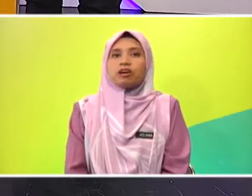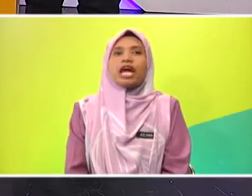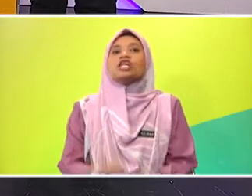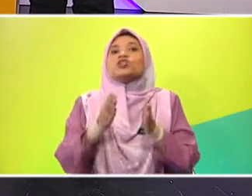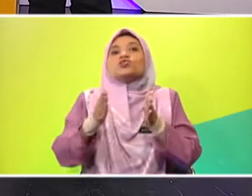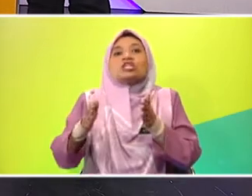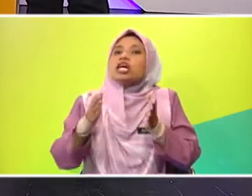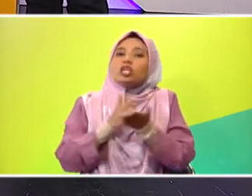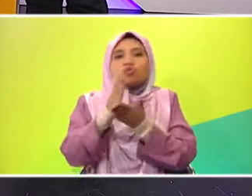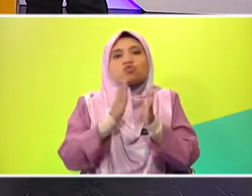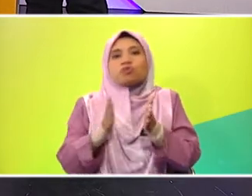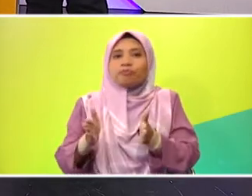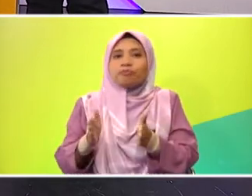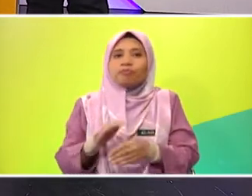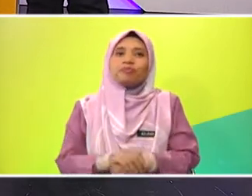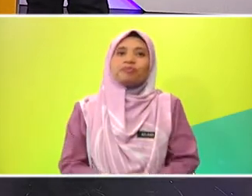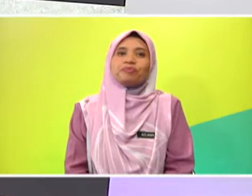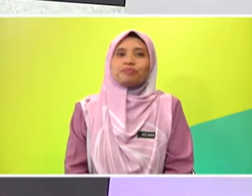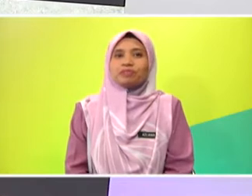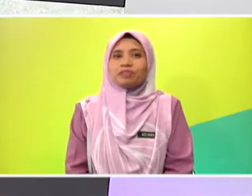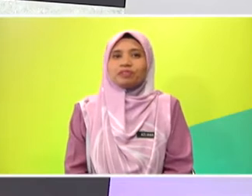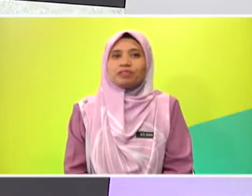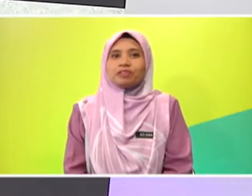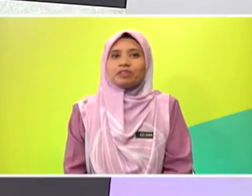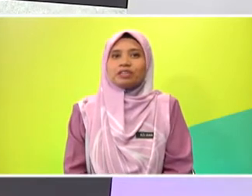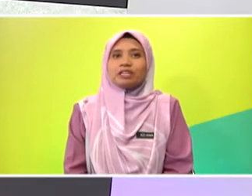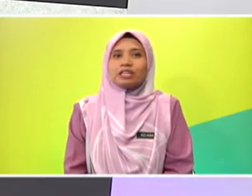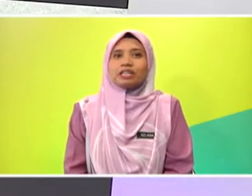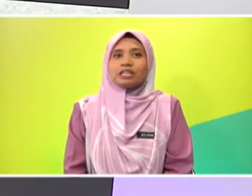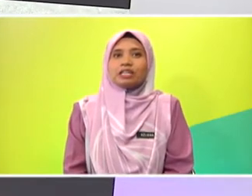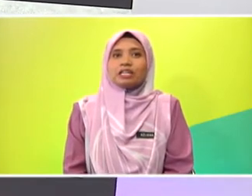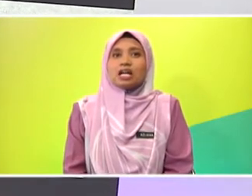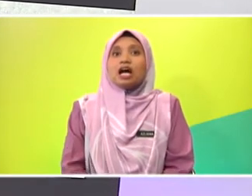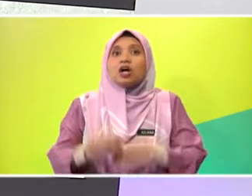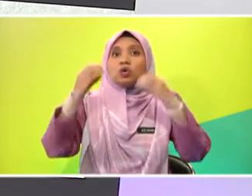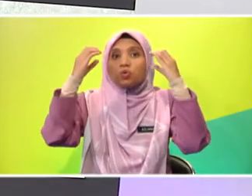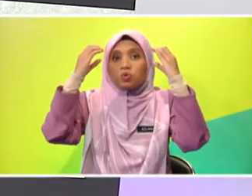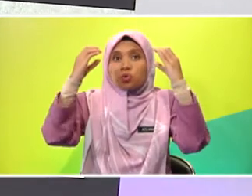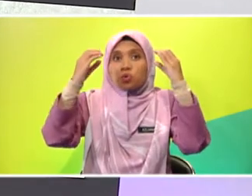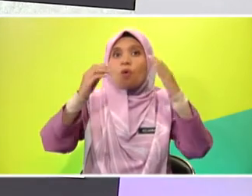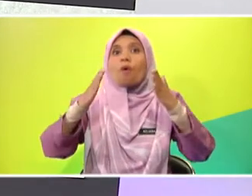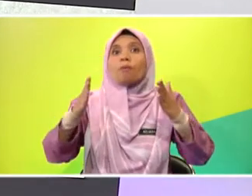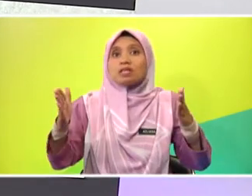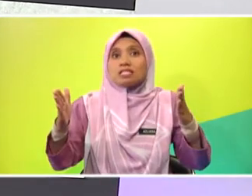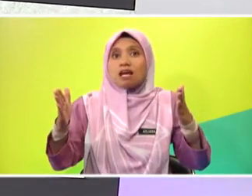sesungguhnya pie grup saja Oke guru besar